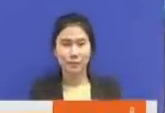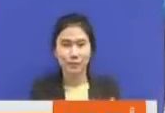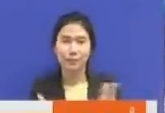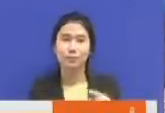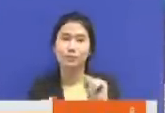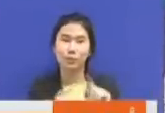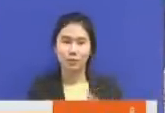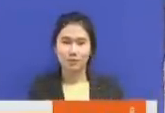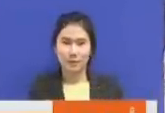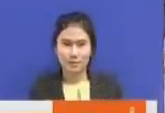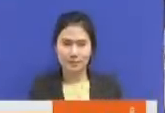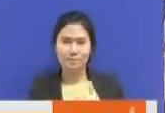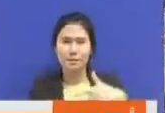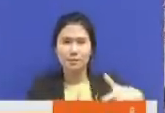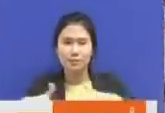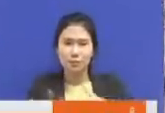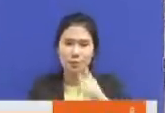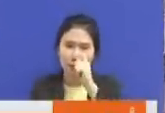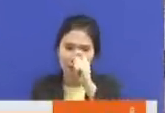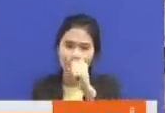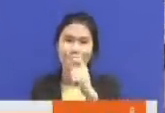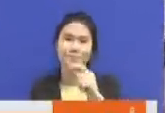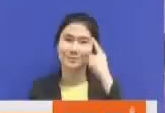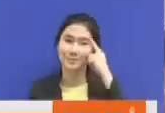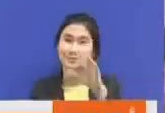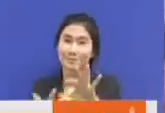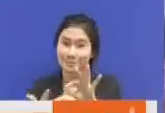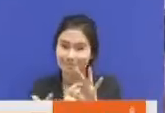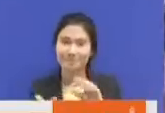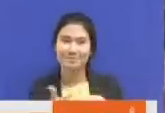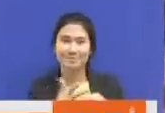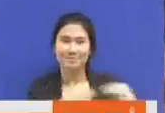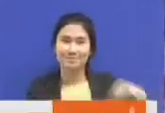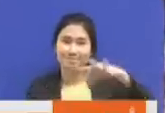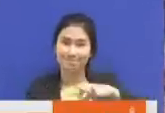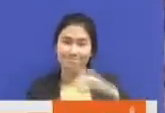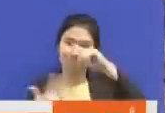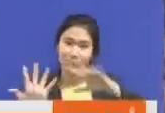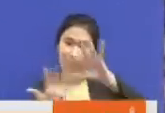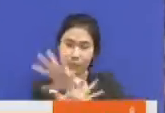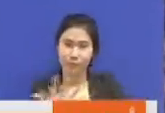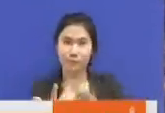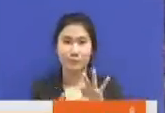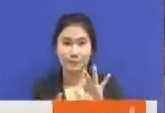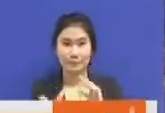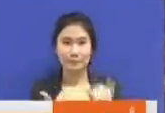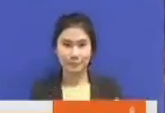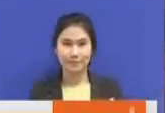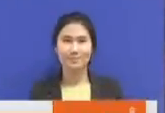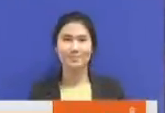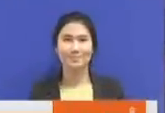สีที่ได้รับความไว้วางใจชาวขี้ร้องประชาชนทั่วประเทศพี่ตาล